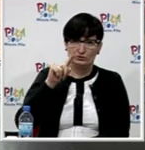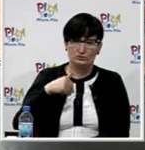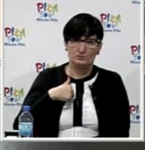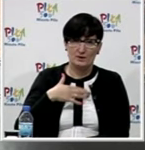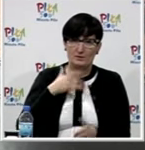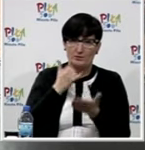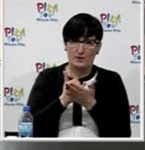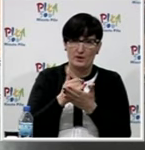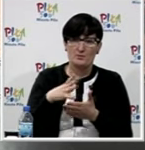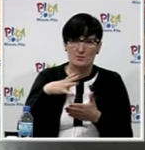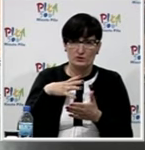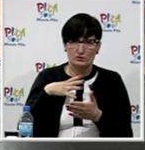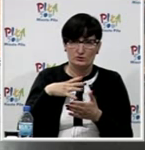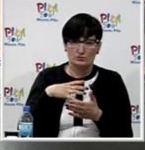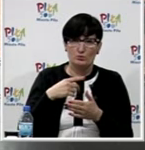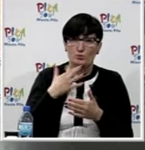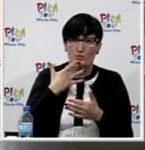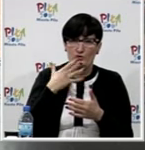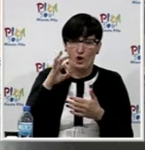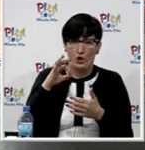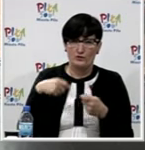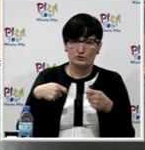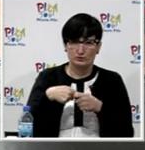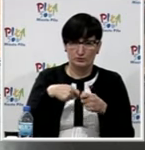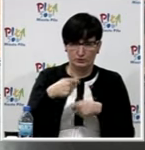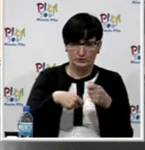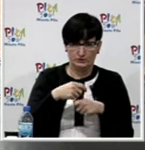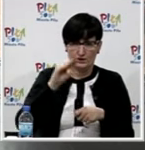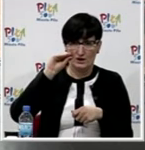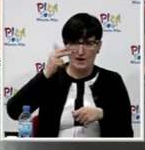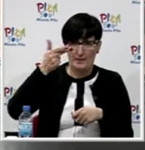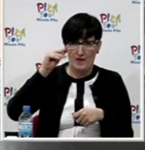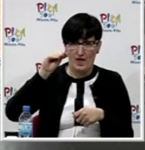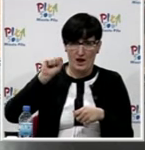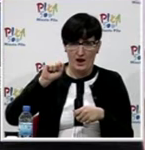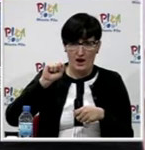Eneą. Wiemy, że własnością Enei są słupy oświetleniowe. Mam